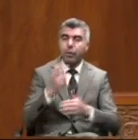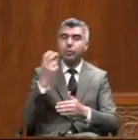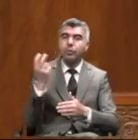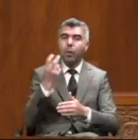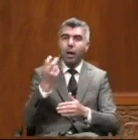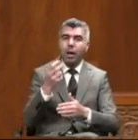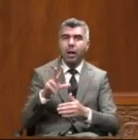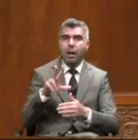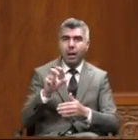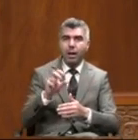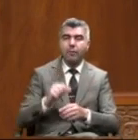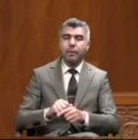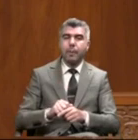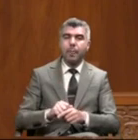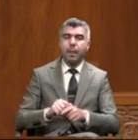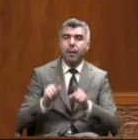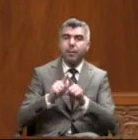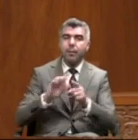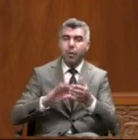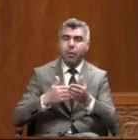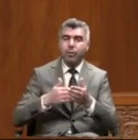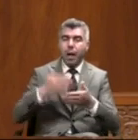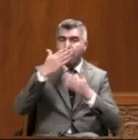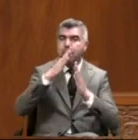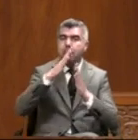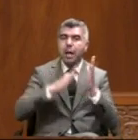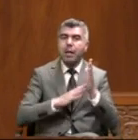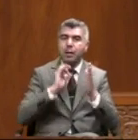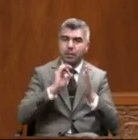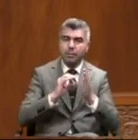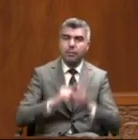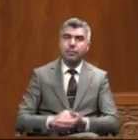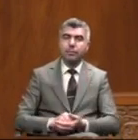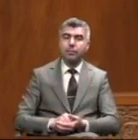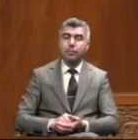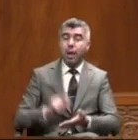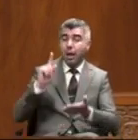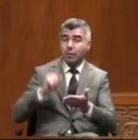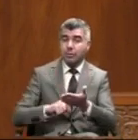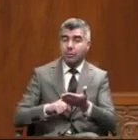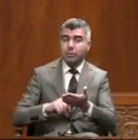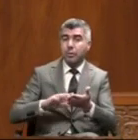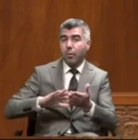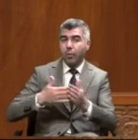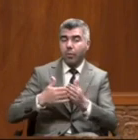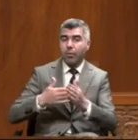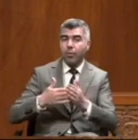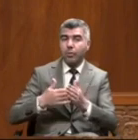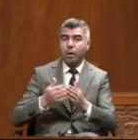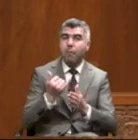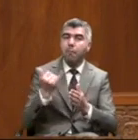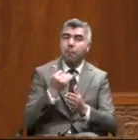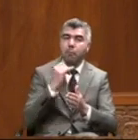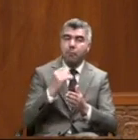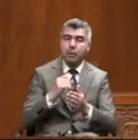بان الامكانات المتوفره لبلادنا في هذا المجال تفرض علينا جميعا للمحافظه